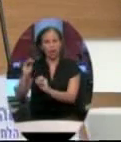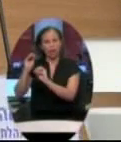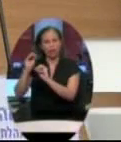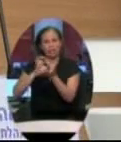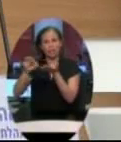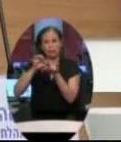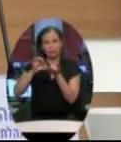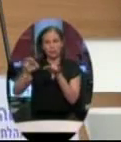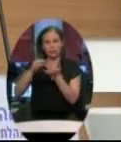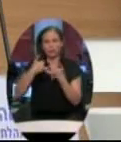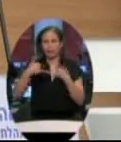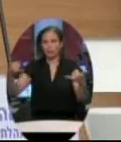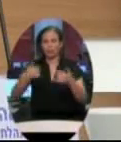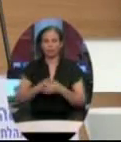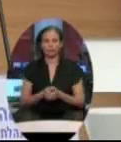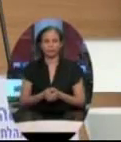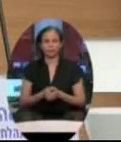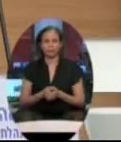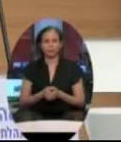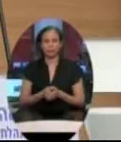בדיעבד. ומאחורי שורת התקציב